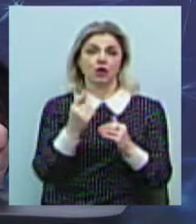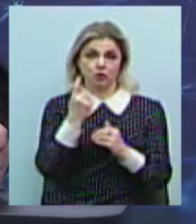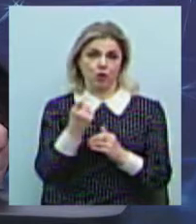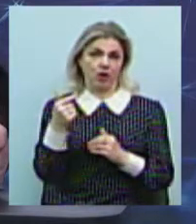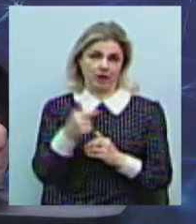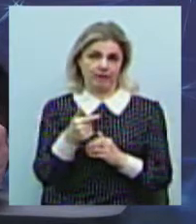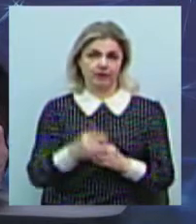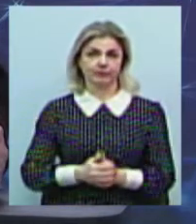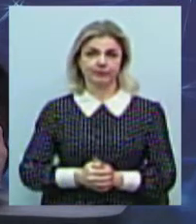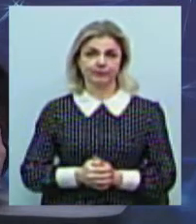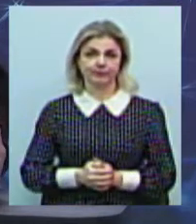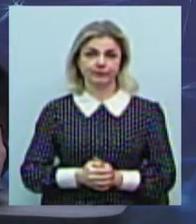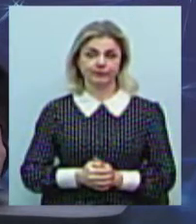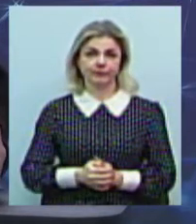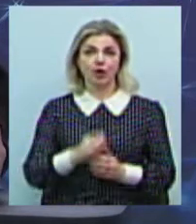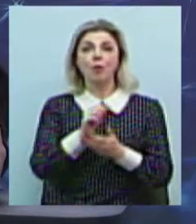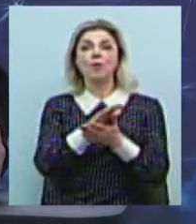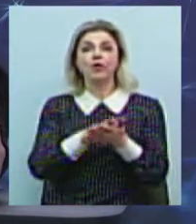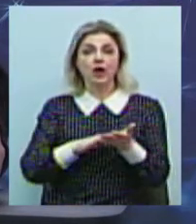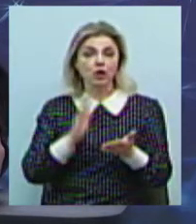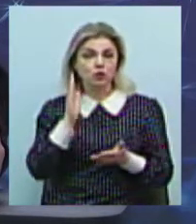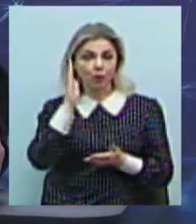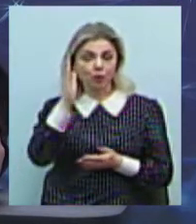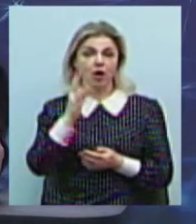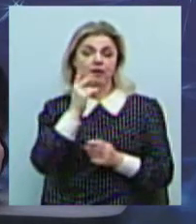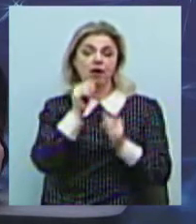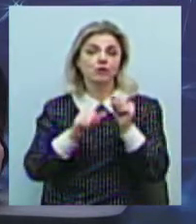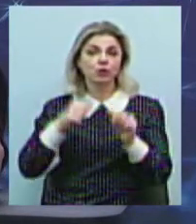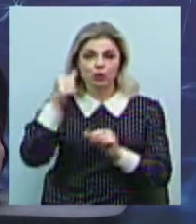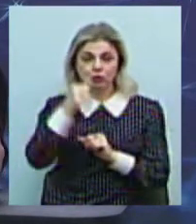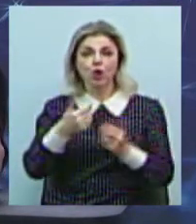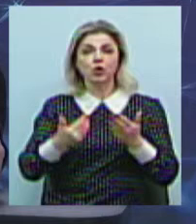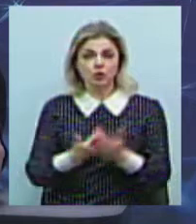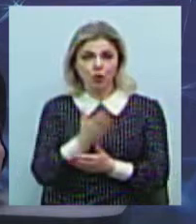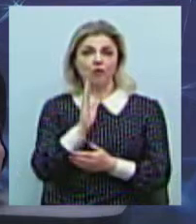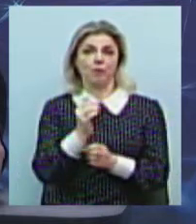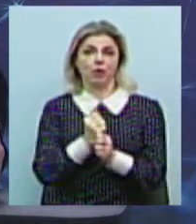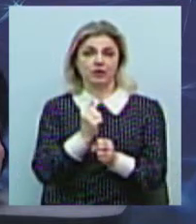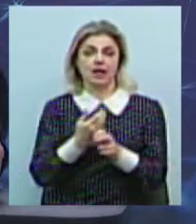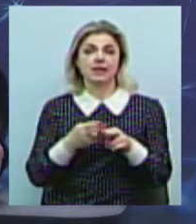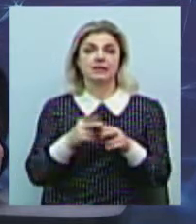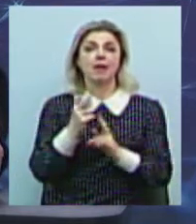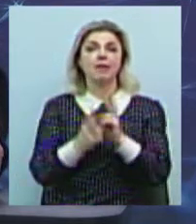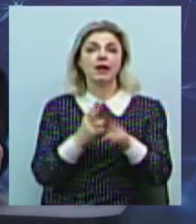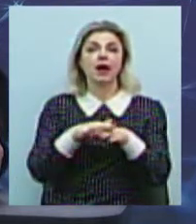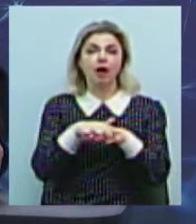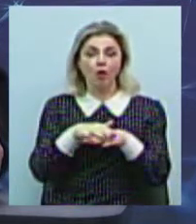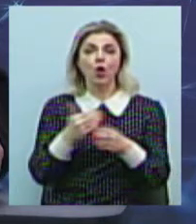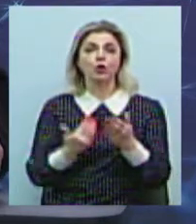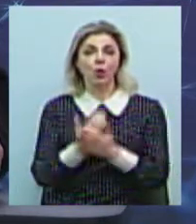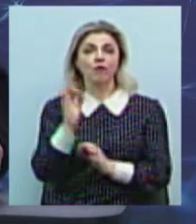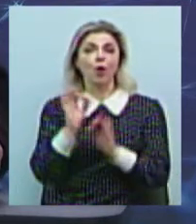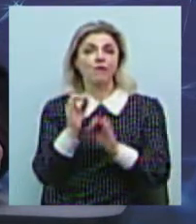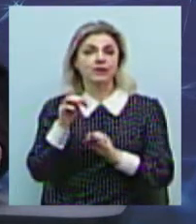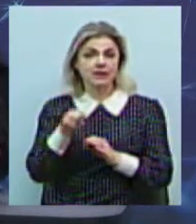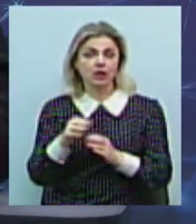100 гривням. Тобто в подальшому, як кажуть, в наступному році буде знову проведений цей перерахунок, буде новий коефіцієнт,